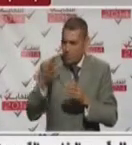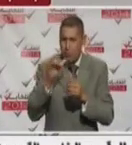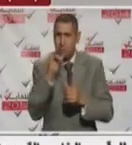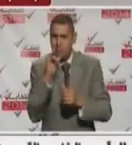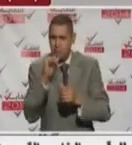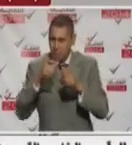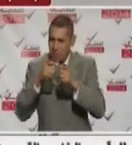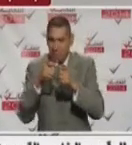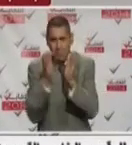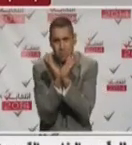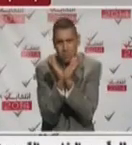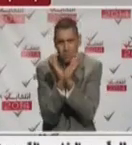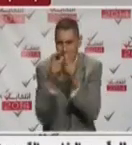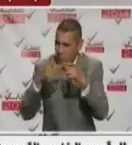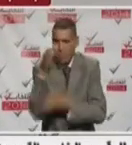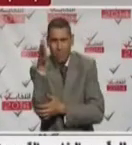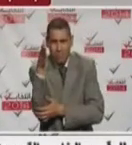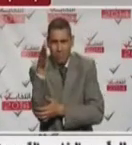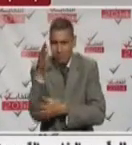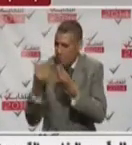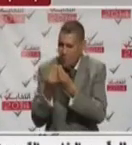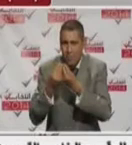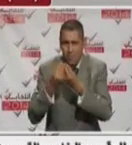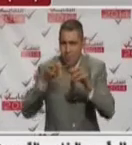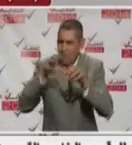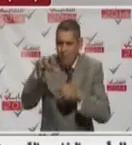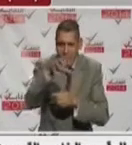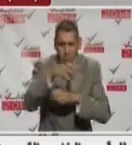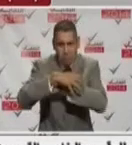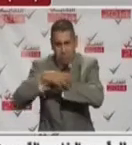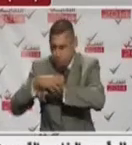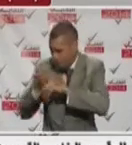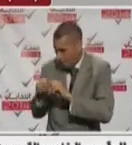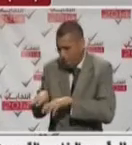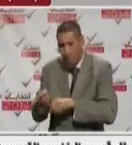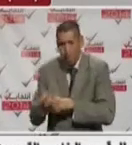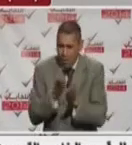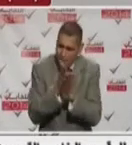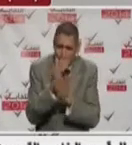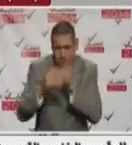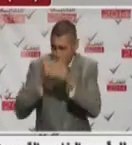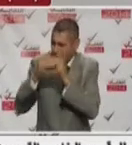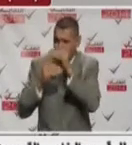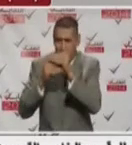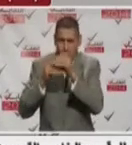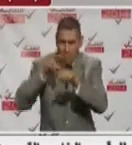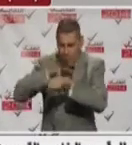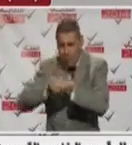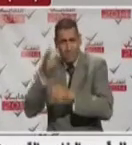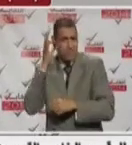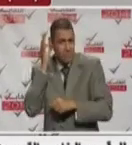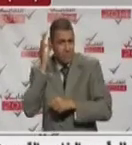المجتمع ووحدة الوطن. منحازة للجهات المنسية المعدمة القسرين على وجه الخصوص من أجل حقها في النهوض، حقها في الرقي